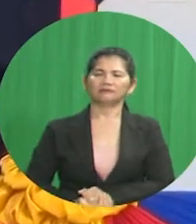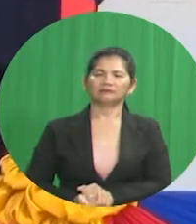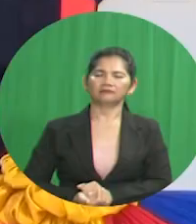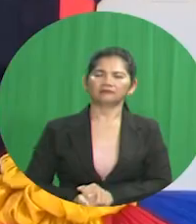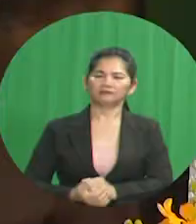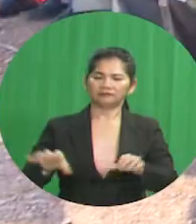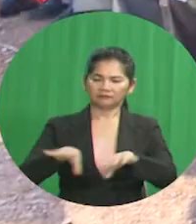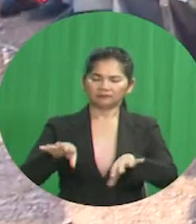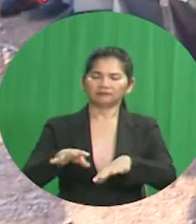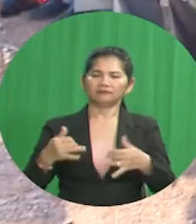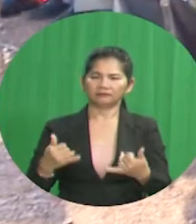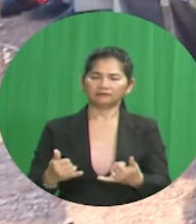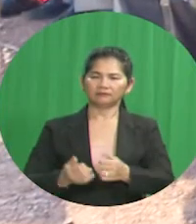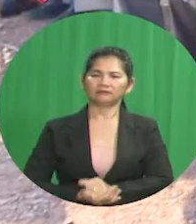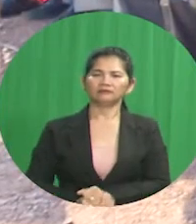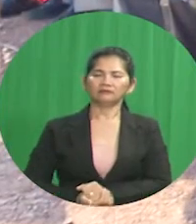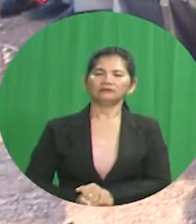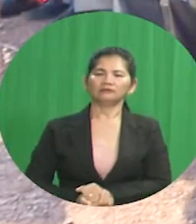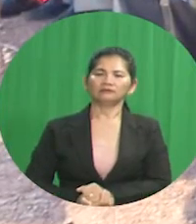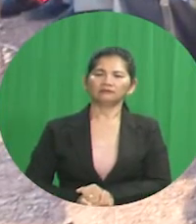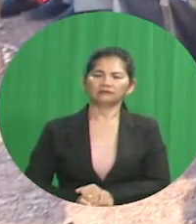ធ្វើសកម្មភាពនៅនេះ